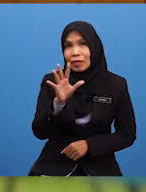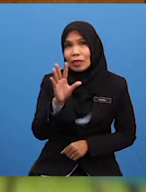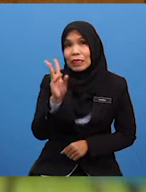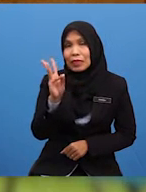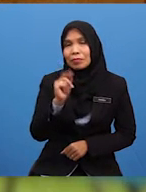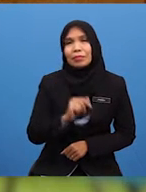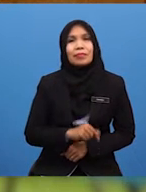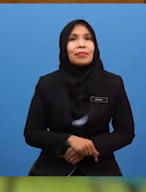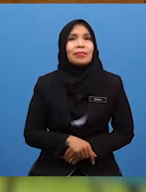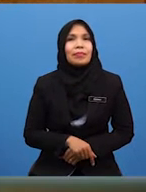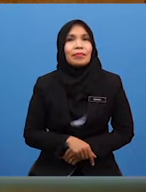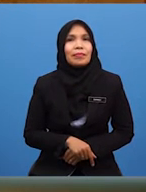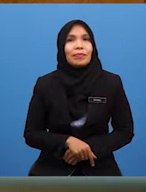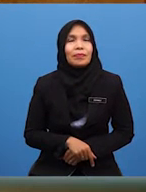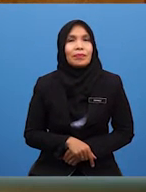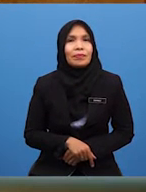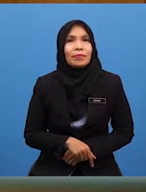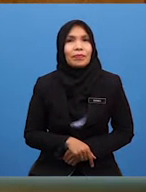1, 3, 5, 6.